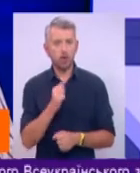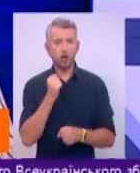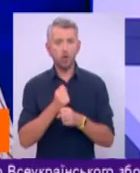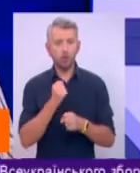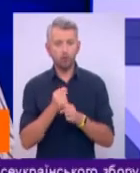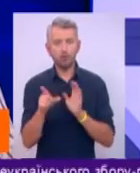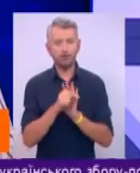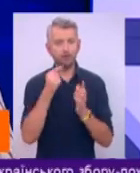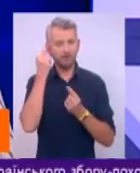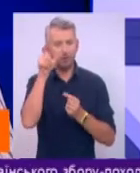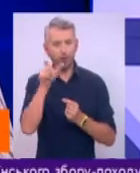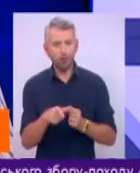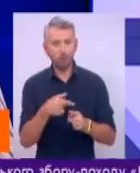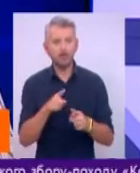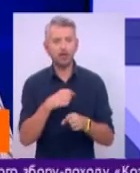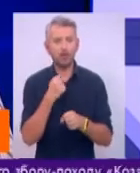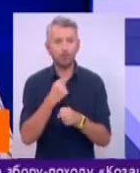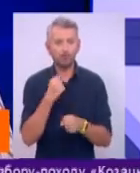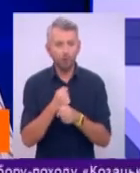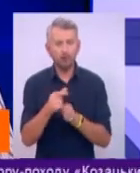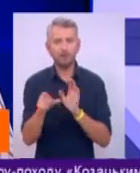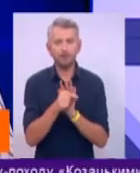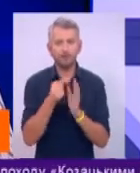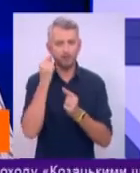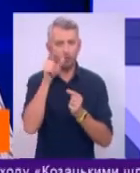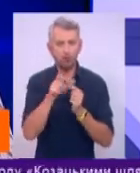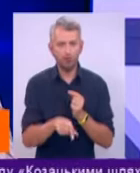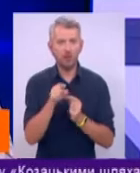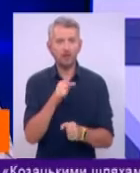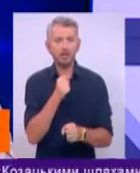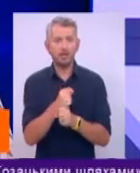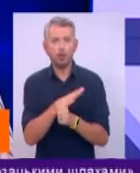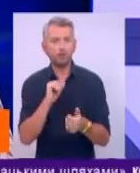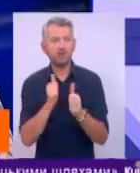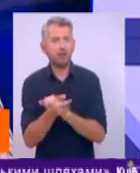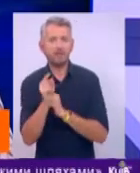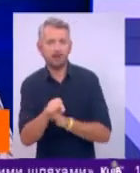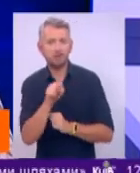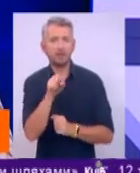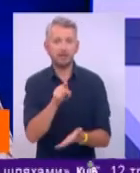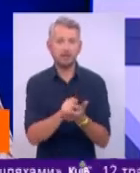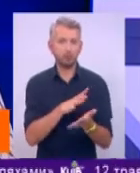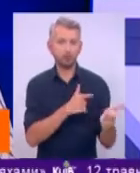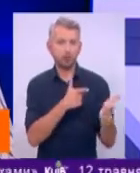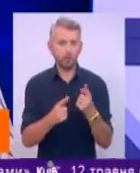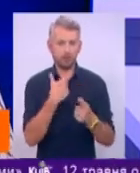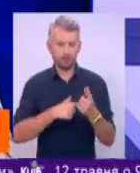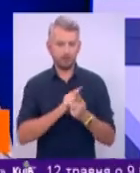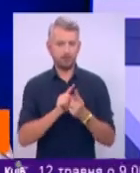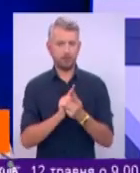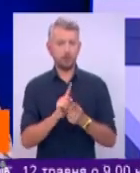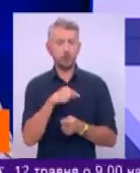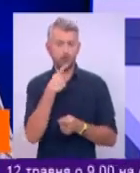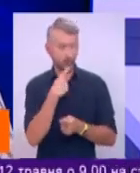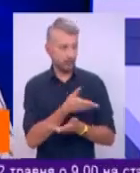з психологом – це робота з психологом. Психолог не робить замість тебе. Ти маєш бути готовий до змін. Це те, про що говорили